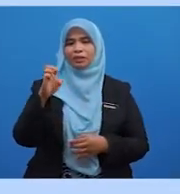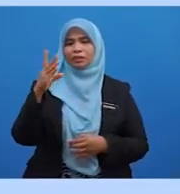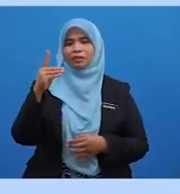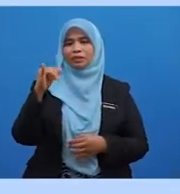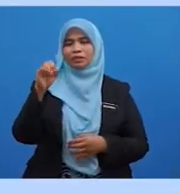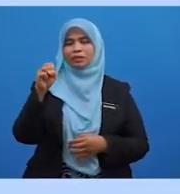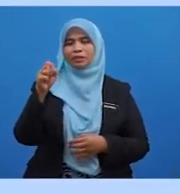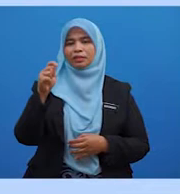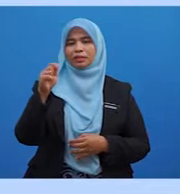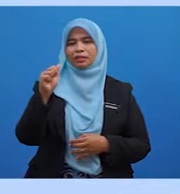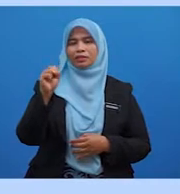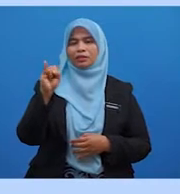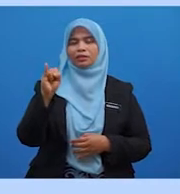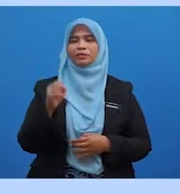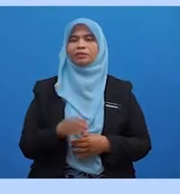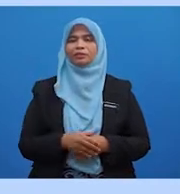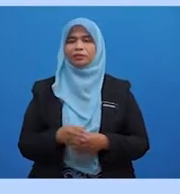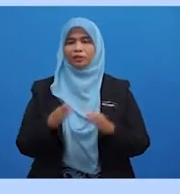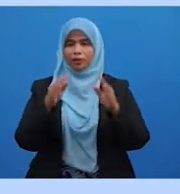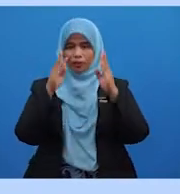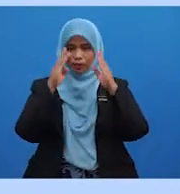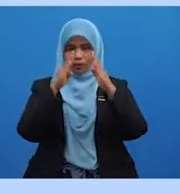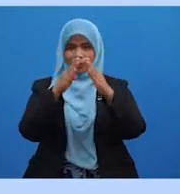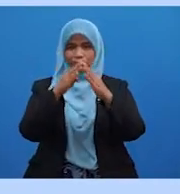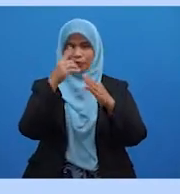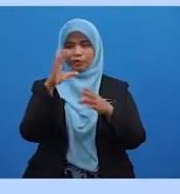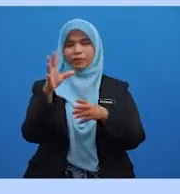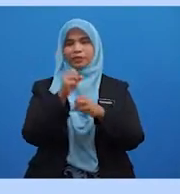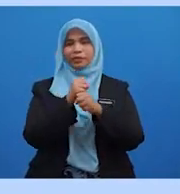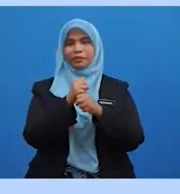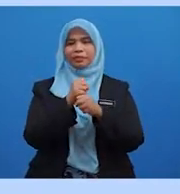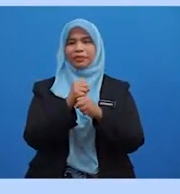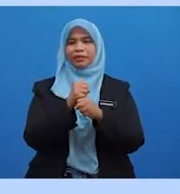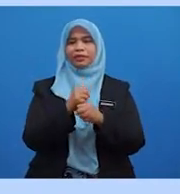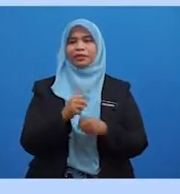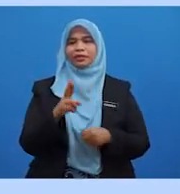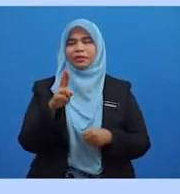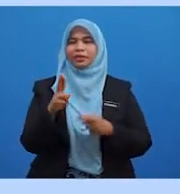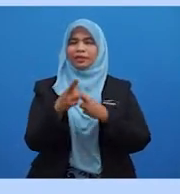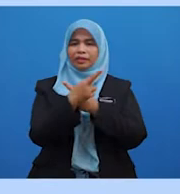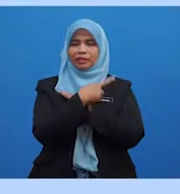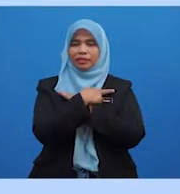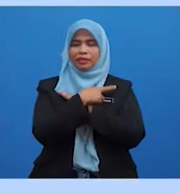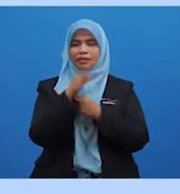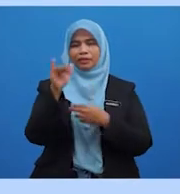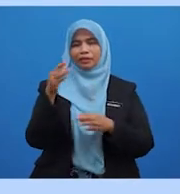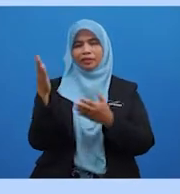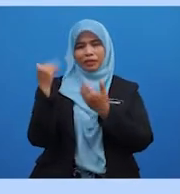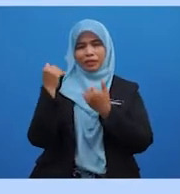meditasi. Teknik ini berasaskan kepada proses tumpuan untuk mencapai tahap relaksasi yang diharapkan oleh atlet.